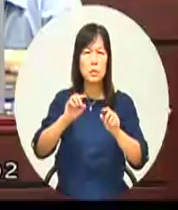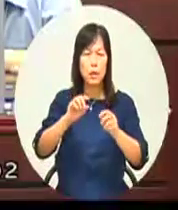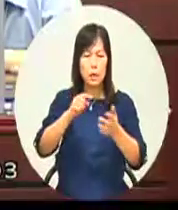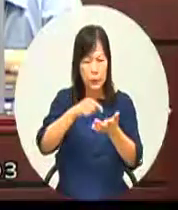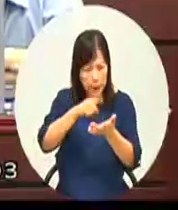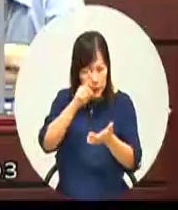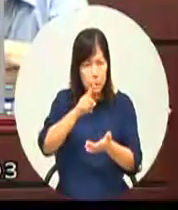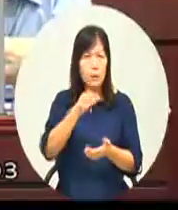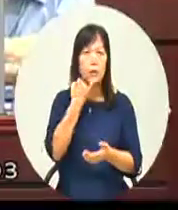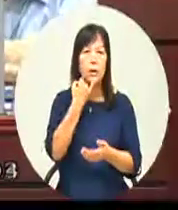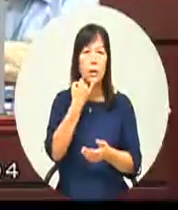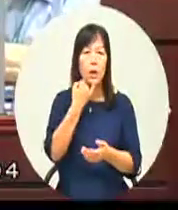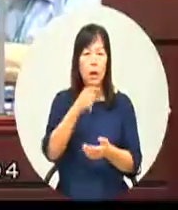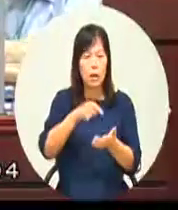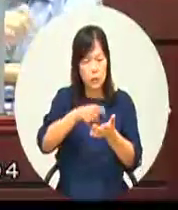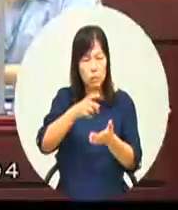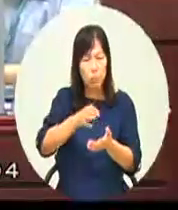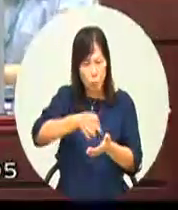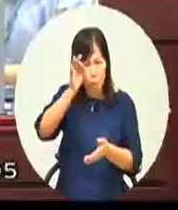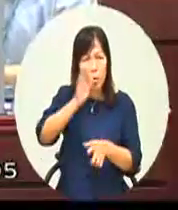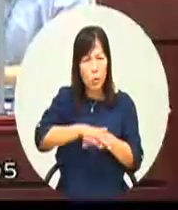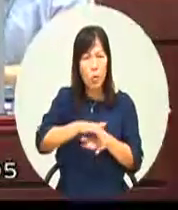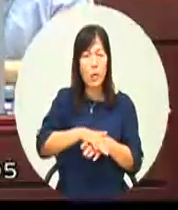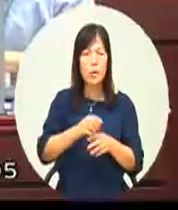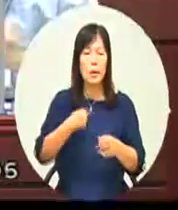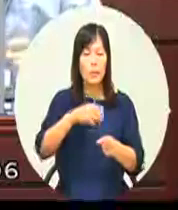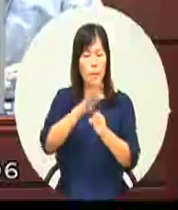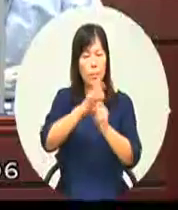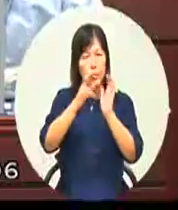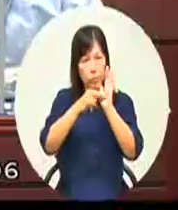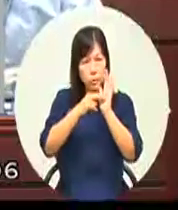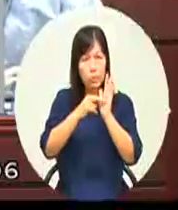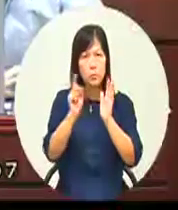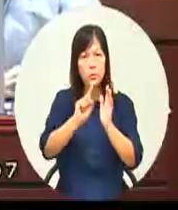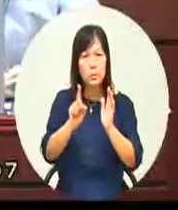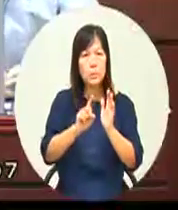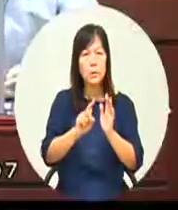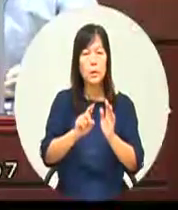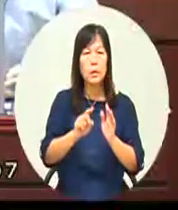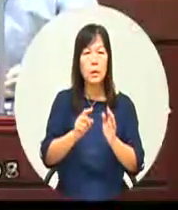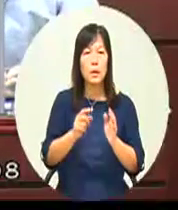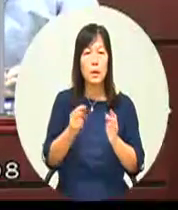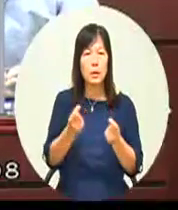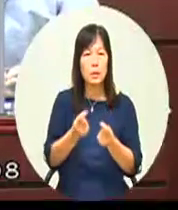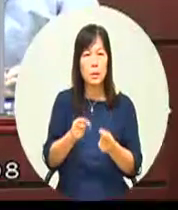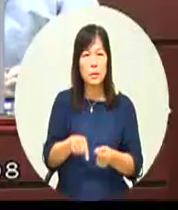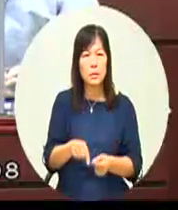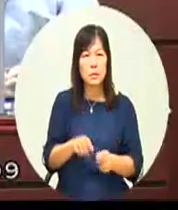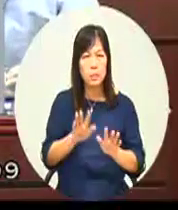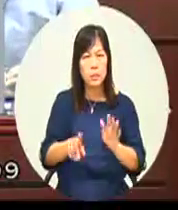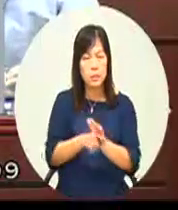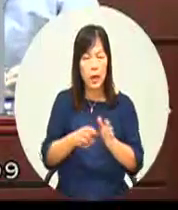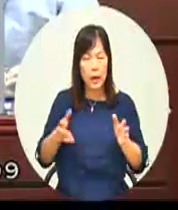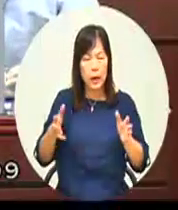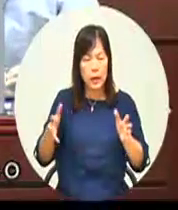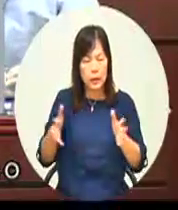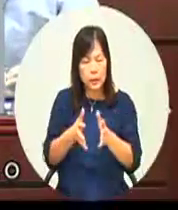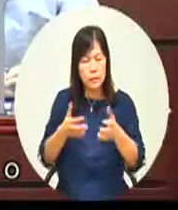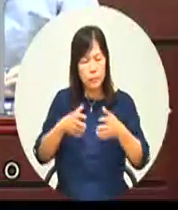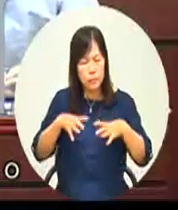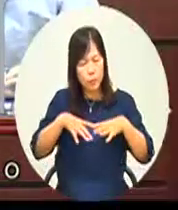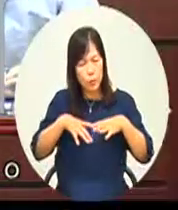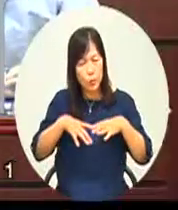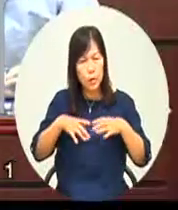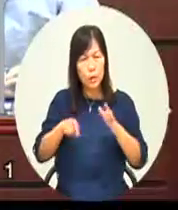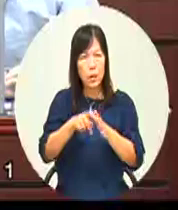的，当然单次都比较贵。那我这边要补充的是说，目前这种共享系统的这